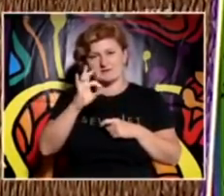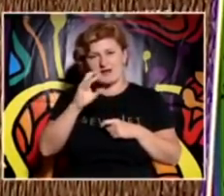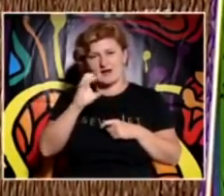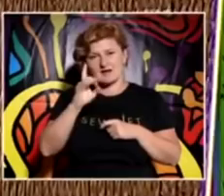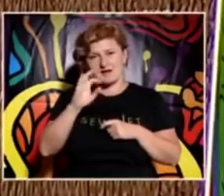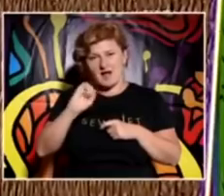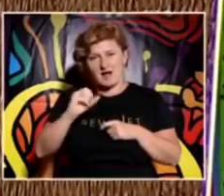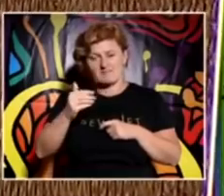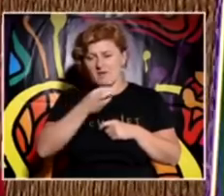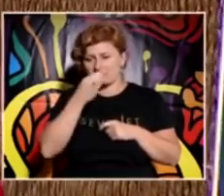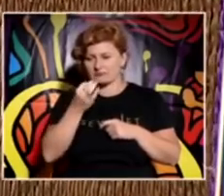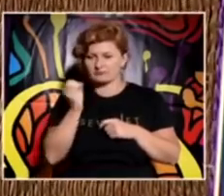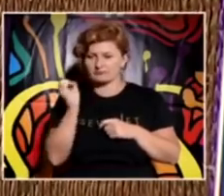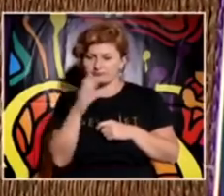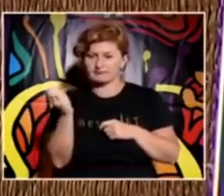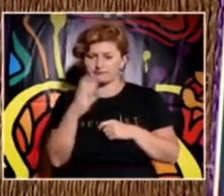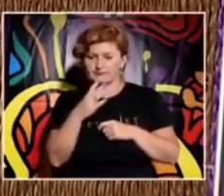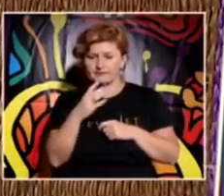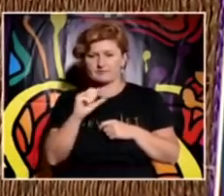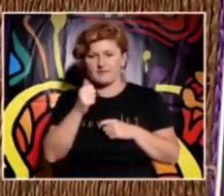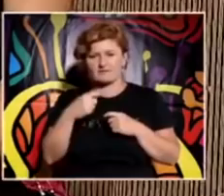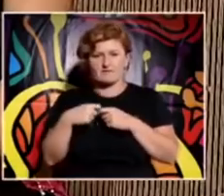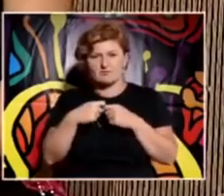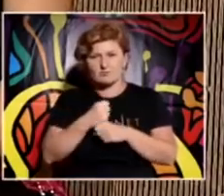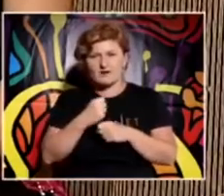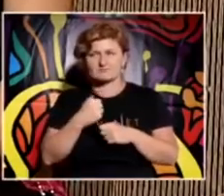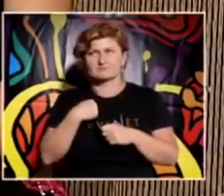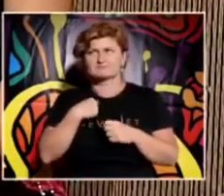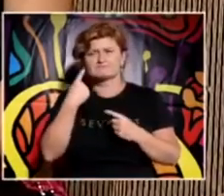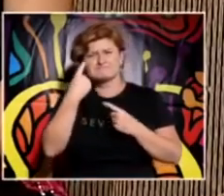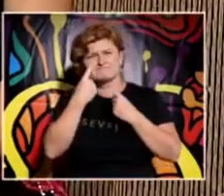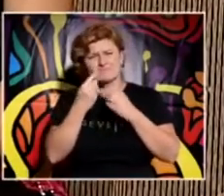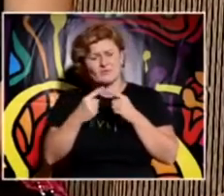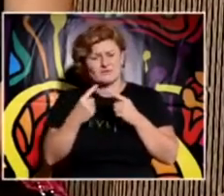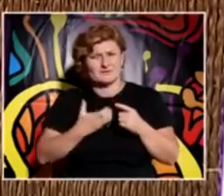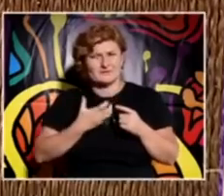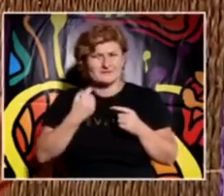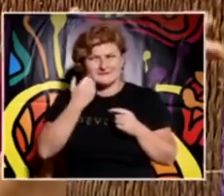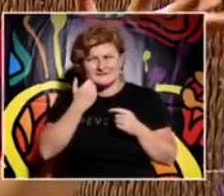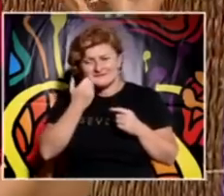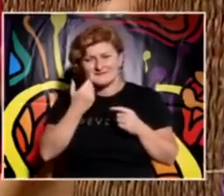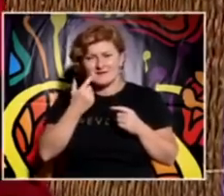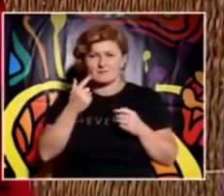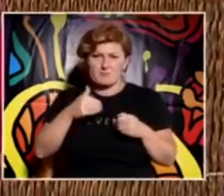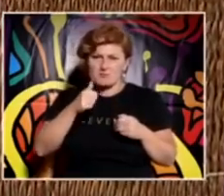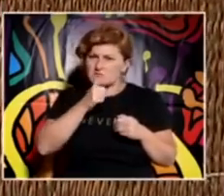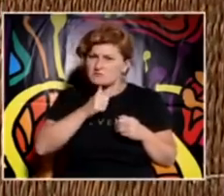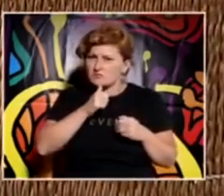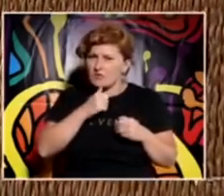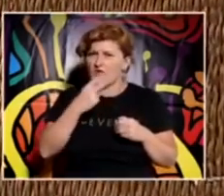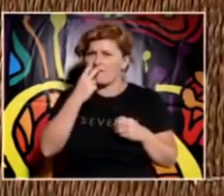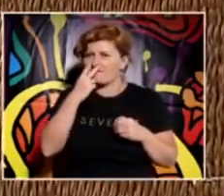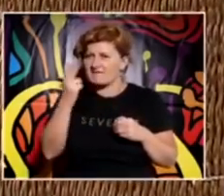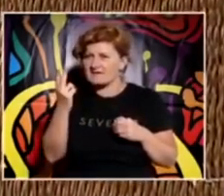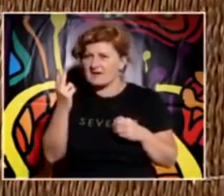pierwsze współprace i taka była nieśmiała jedna myśl, a nuż, spróbować. Może, nie wiem, widziałam na zachodzie, są ludzie, którzy żyją